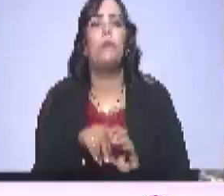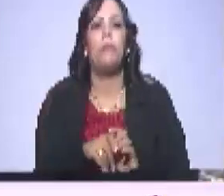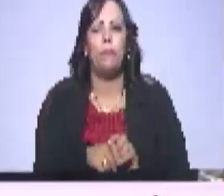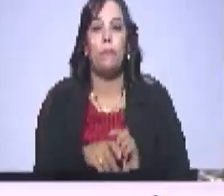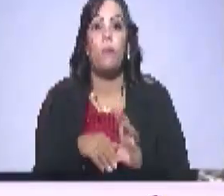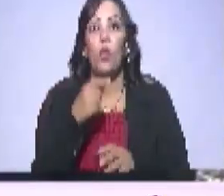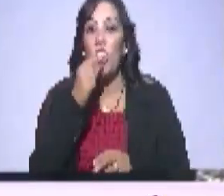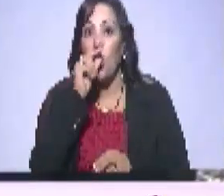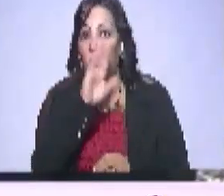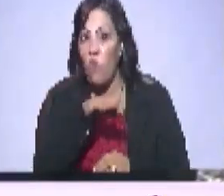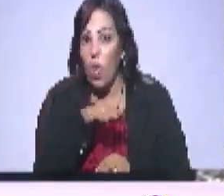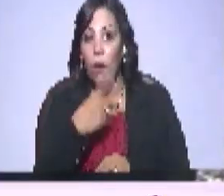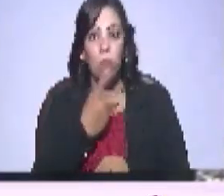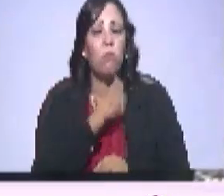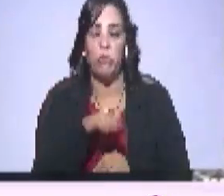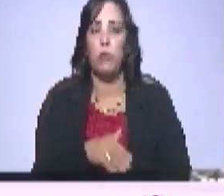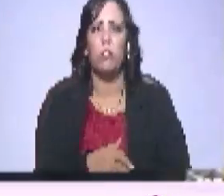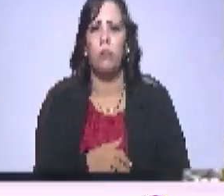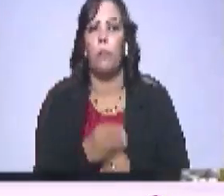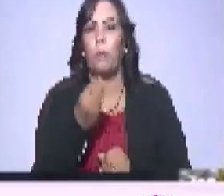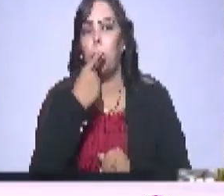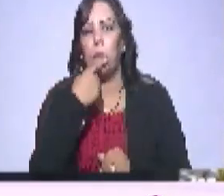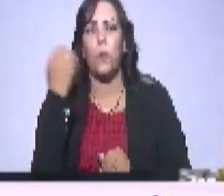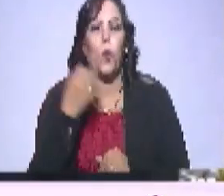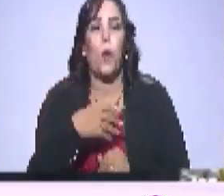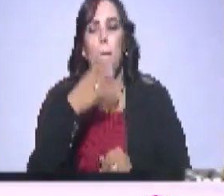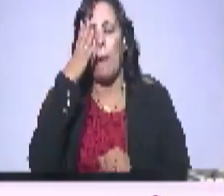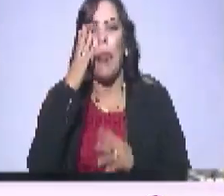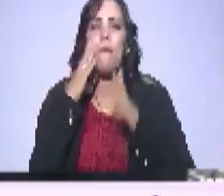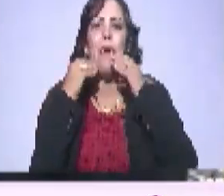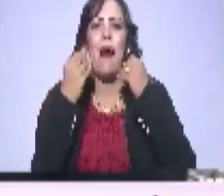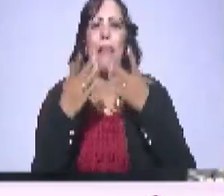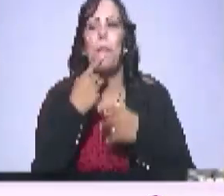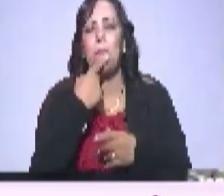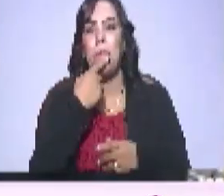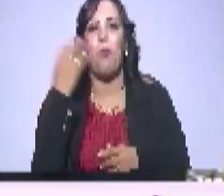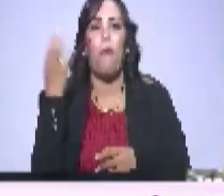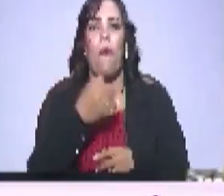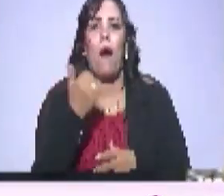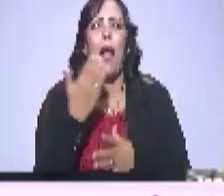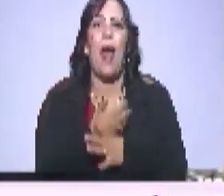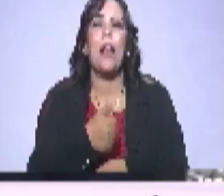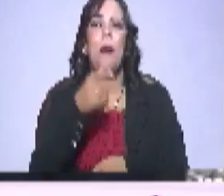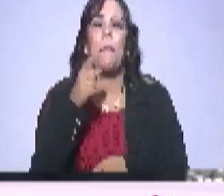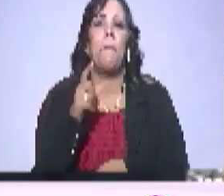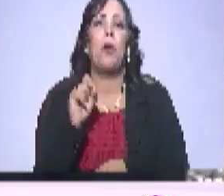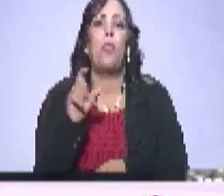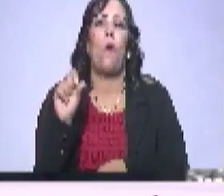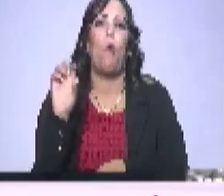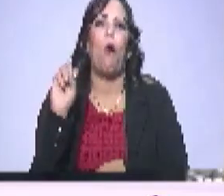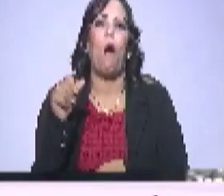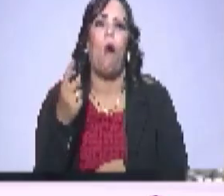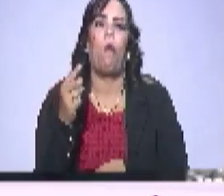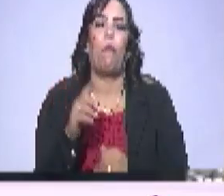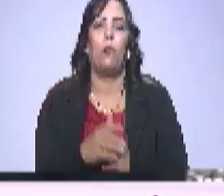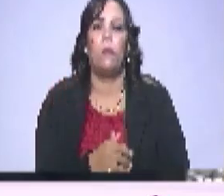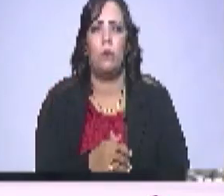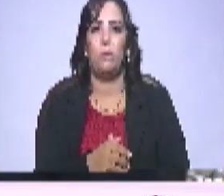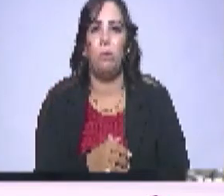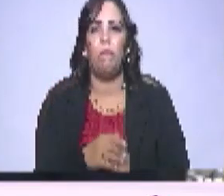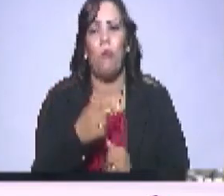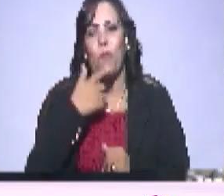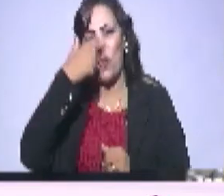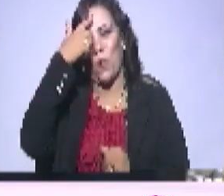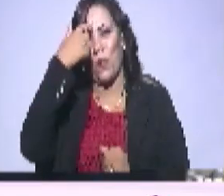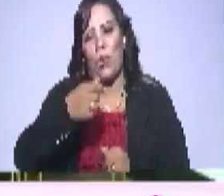الزيتون اجيبه؟ طبعا جيبيه وكليه وبالف هنا وشفا، وطعمه هيعجبك احسن من الوقار. الله يخليك، الله يخليك. ربنا كل سنه